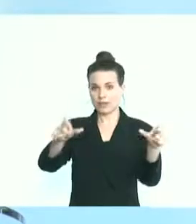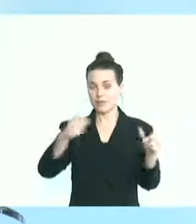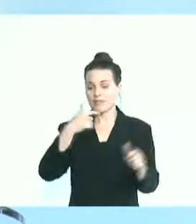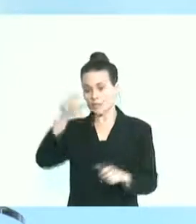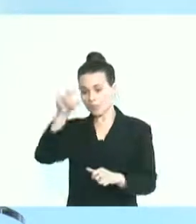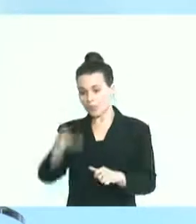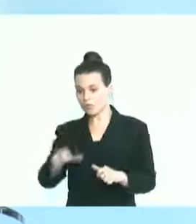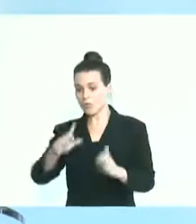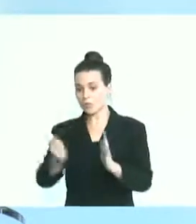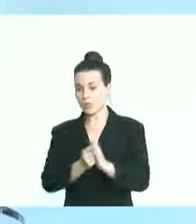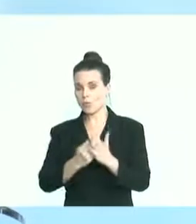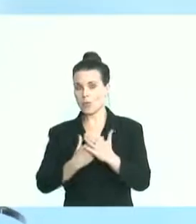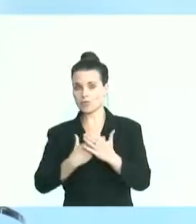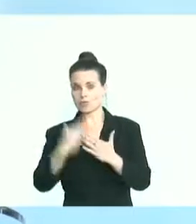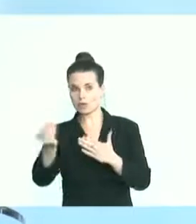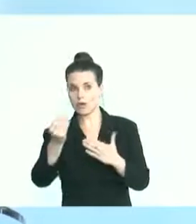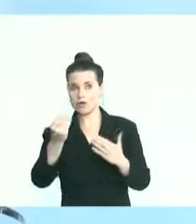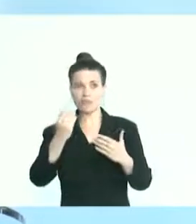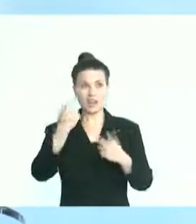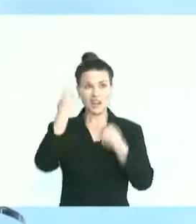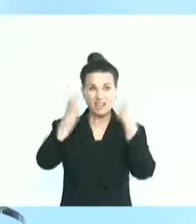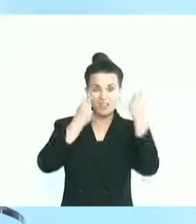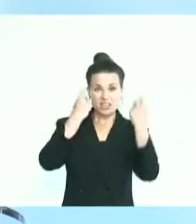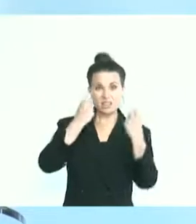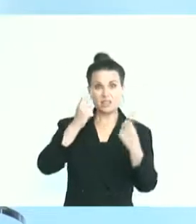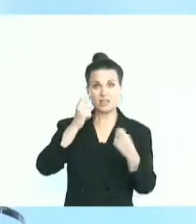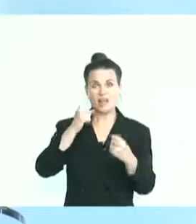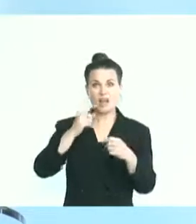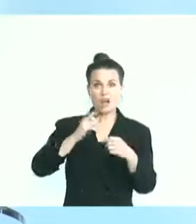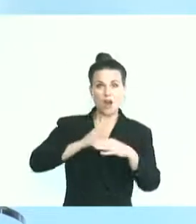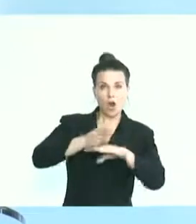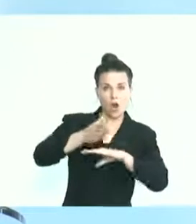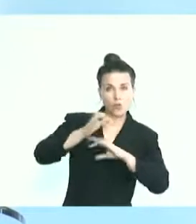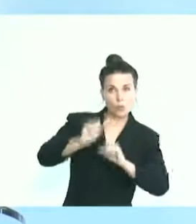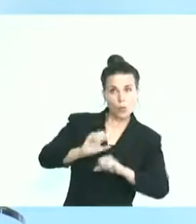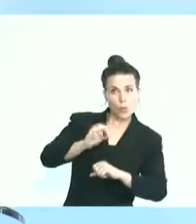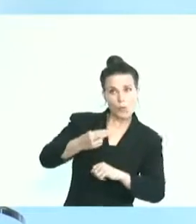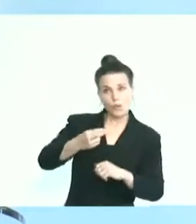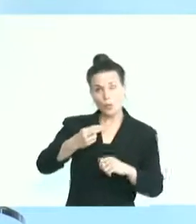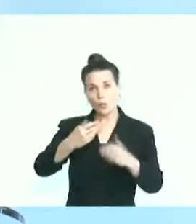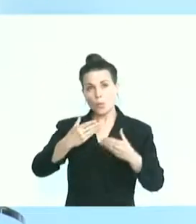Ou le pire, c'est d'arriver devant et de ne pas pouvoir y aller. Et ça, c'est d'une